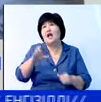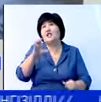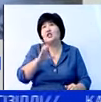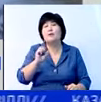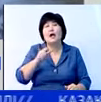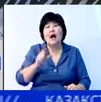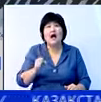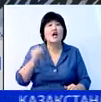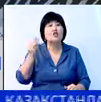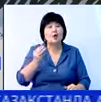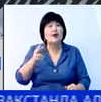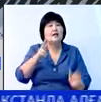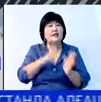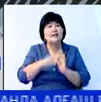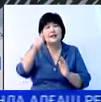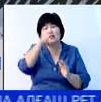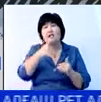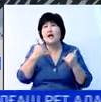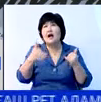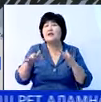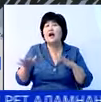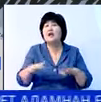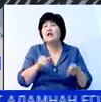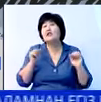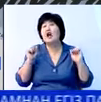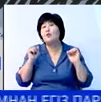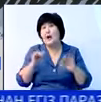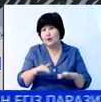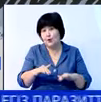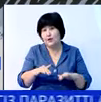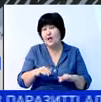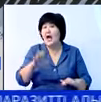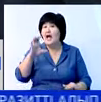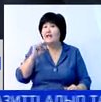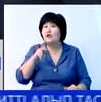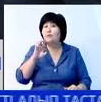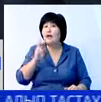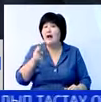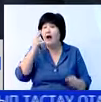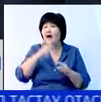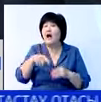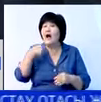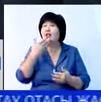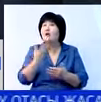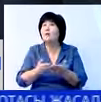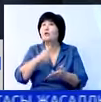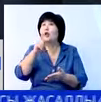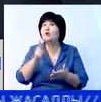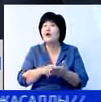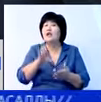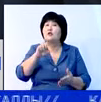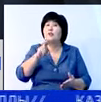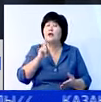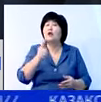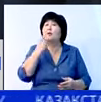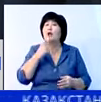аға Шоқымановтың 80 жылдығына арналған шарада бас қостық. Сейілбек аға туралы пікір айтасыз ба деген сұрағымызға спикерлер